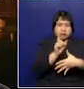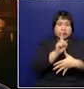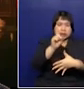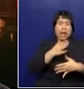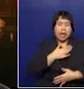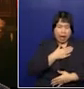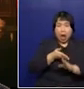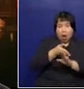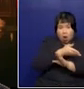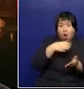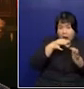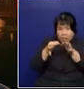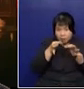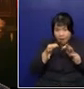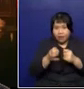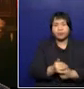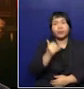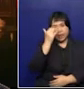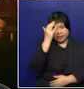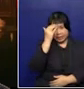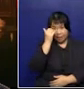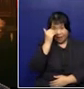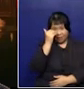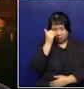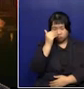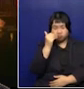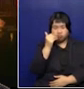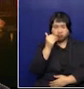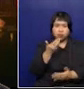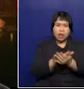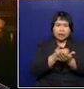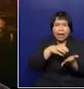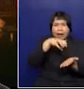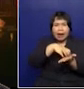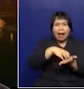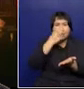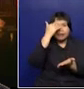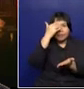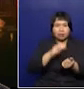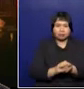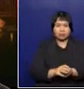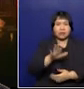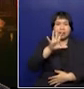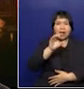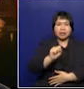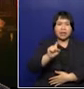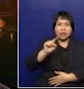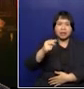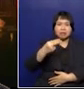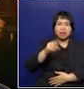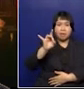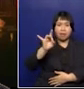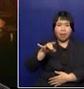นะฮะเดี๋ยวผมจะเฉลยว่าทำไมถึงต้องพูดถึงงบการท่านดูสิงบการได้